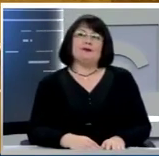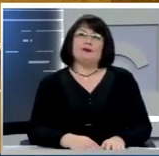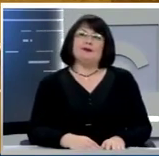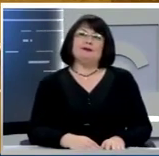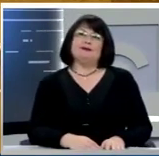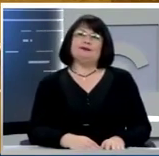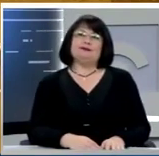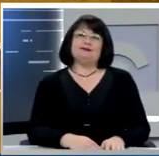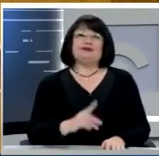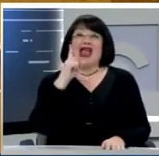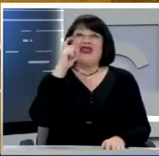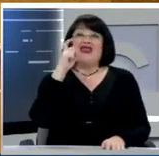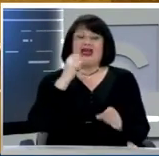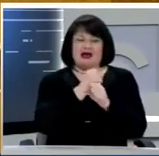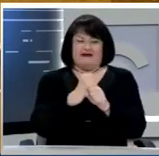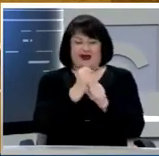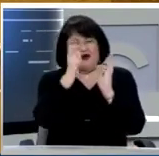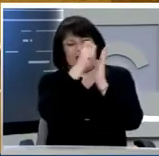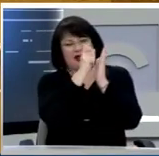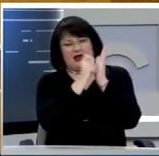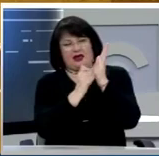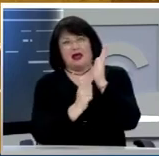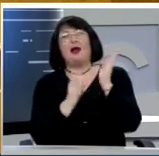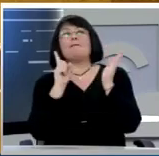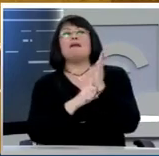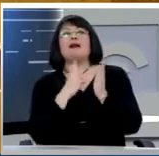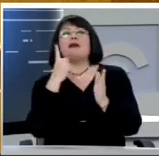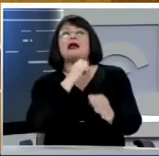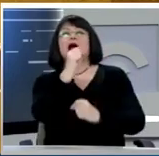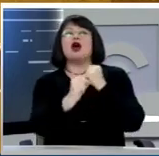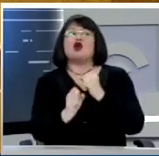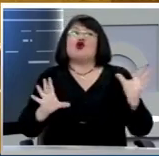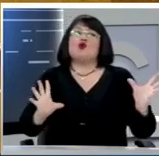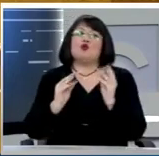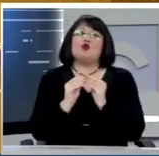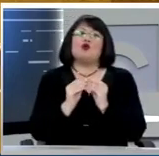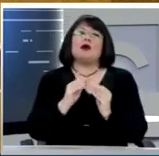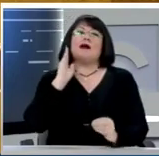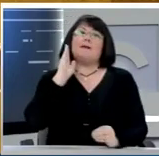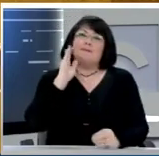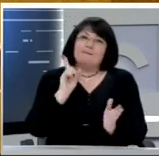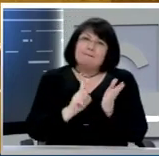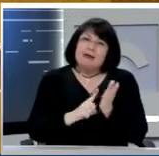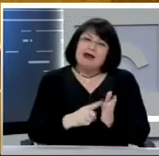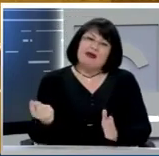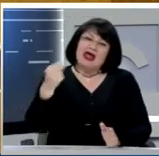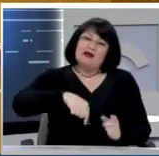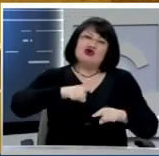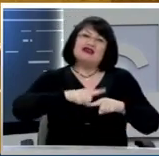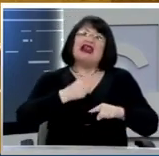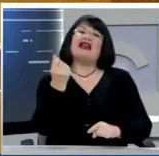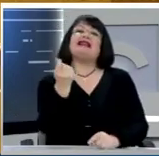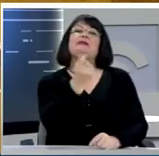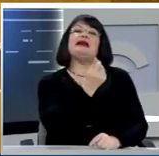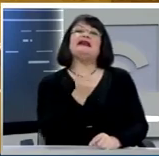αυτά τα 10 φάρμακα, τα 10 φάρμακα πρέπει σε ένα χρόνο να μπουν στην Ελλάδα και να πάρουν τιμή. Γιατί?